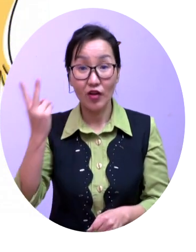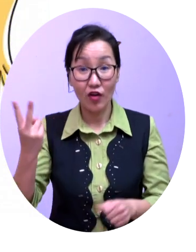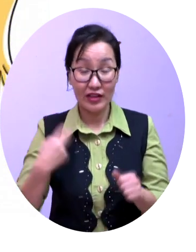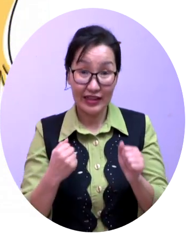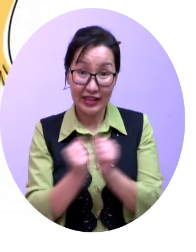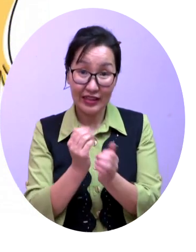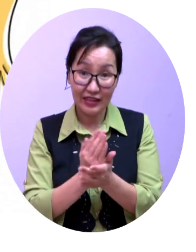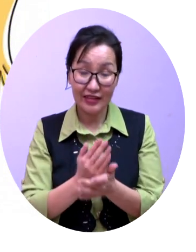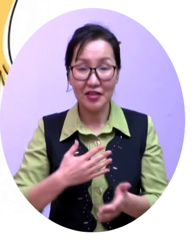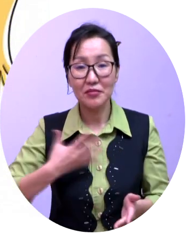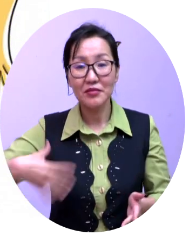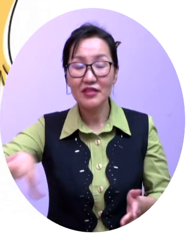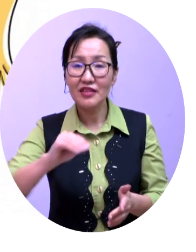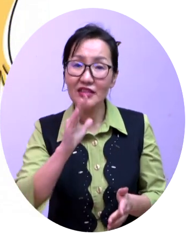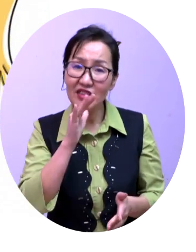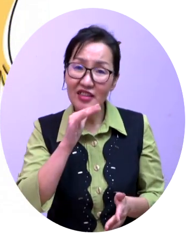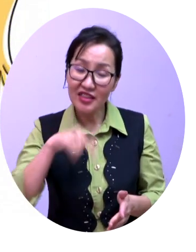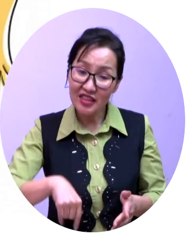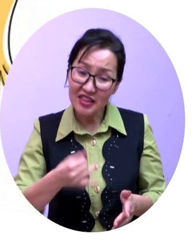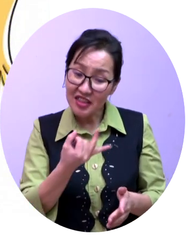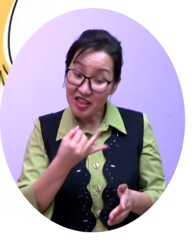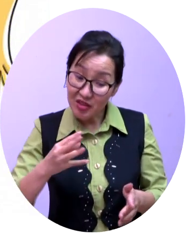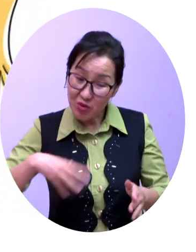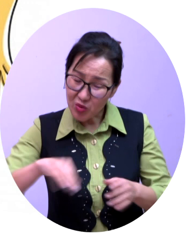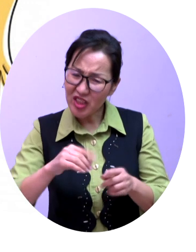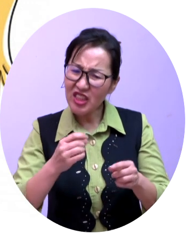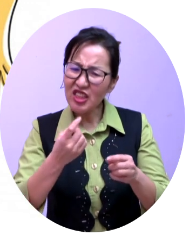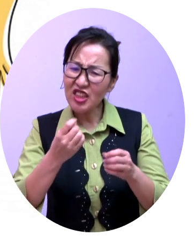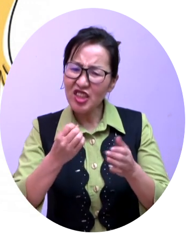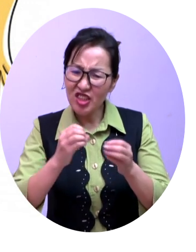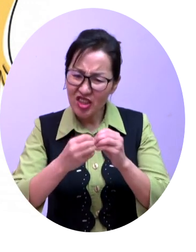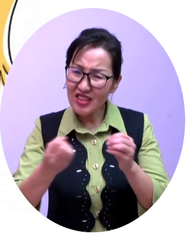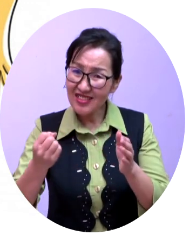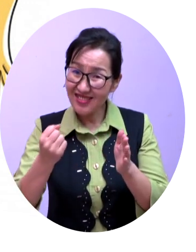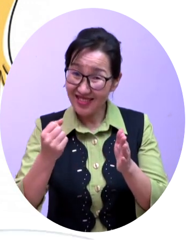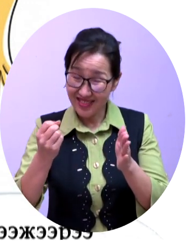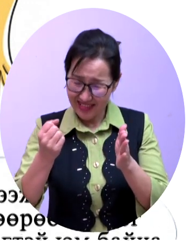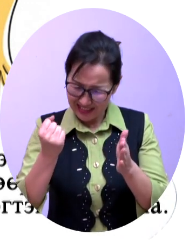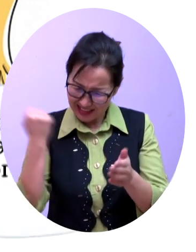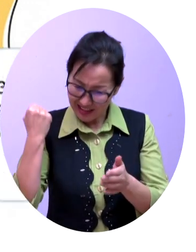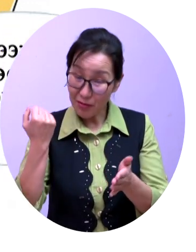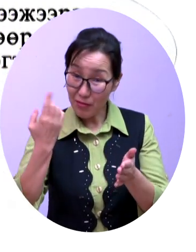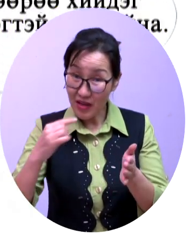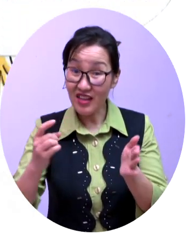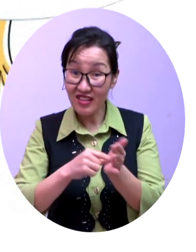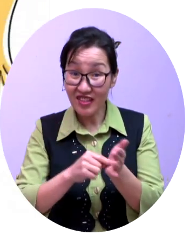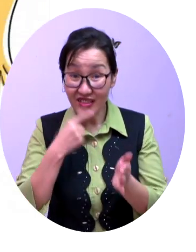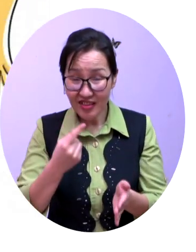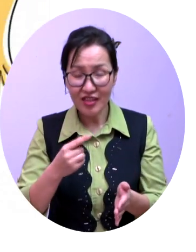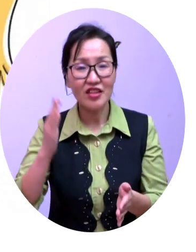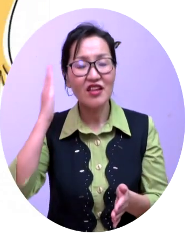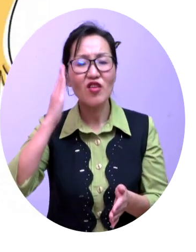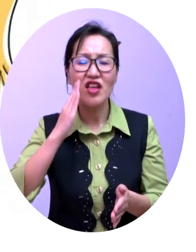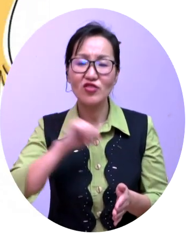маань бидний насныхын ийм зүйлийг хийж чаддаг байх ёстой юм байна шүү дээ гэж ойлгосон байна. Туяа